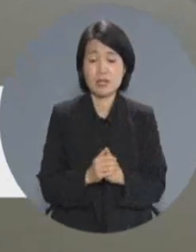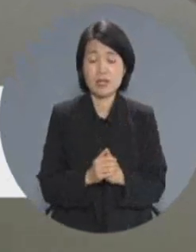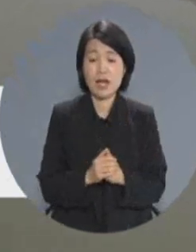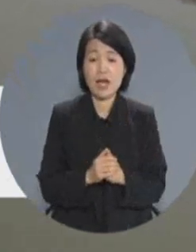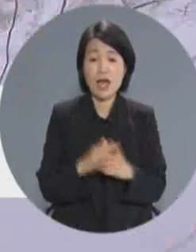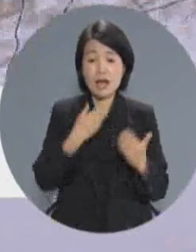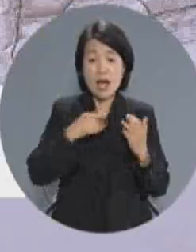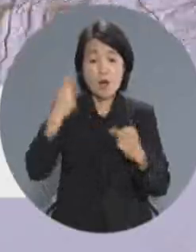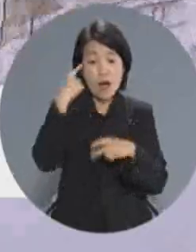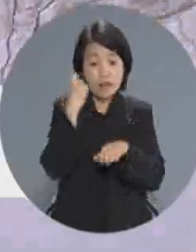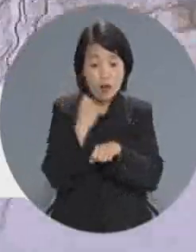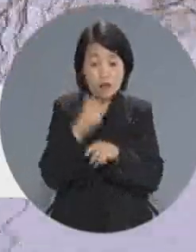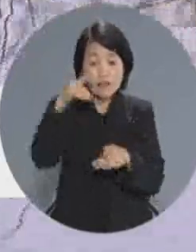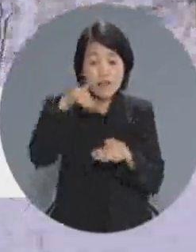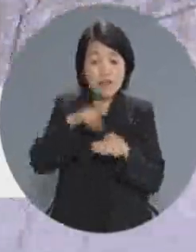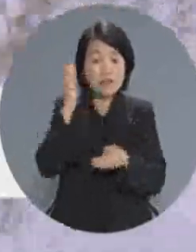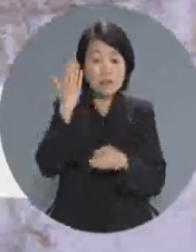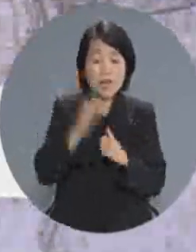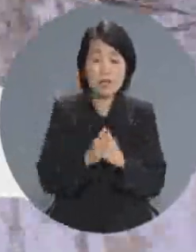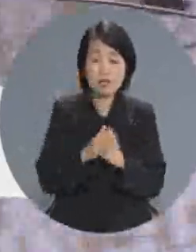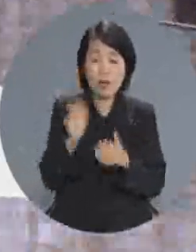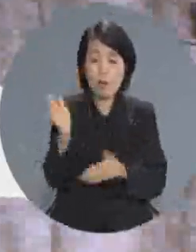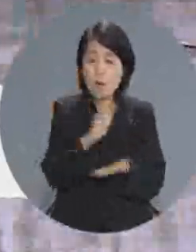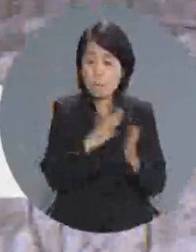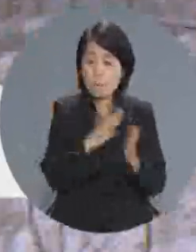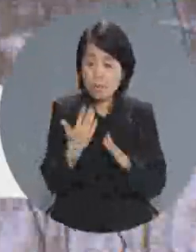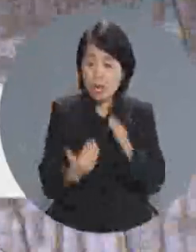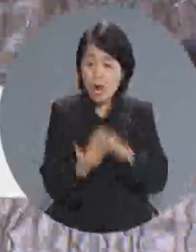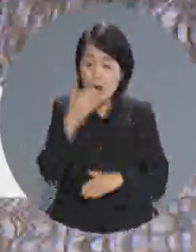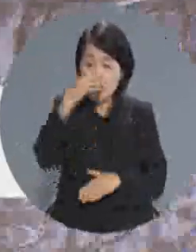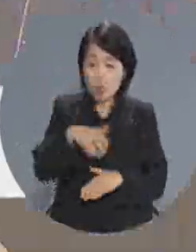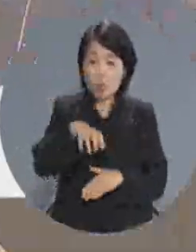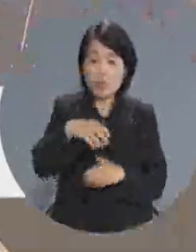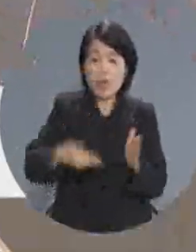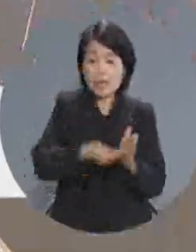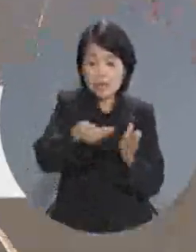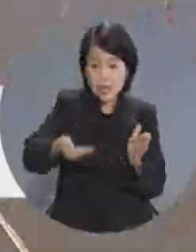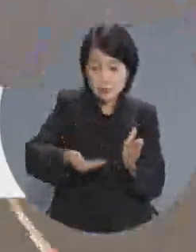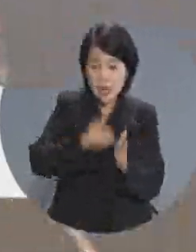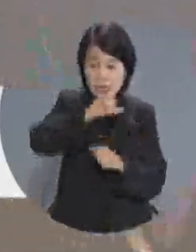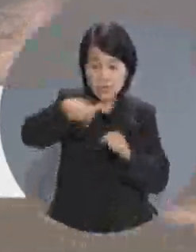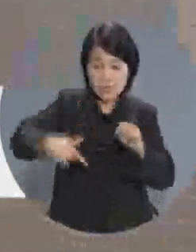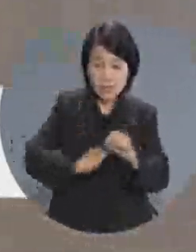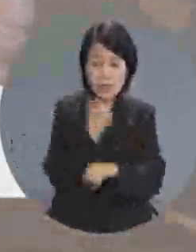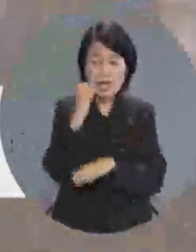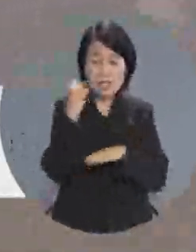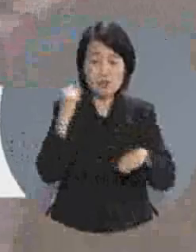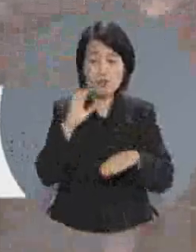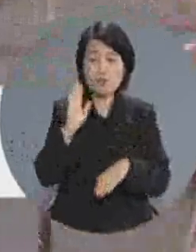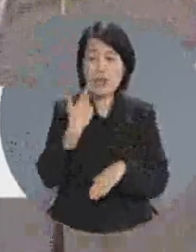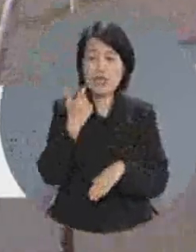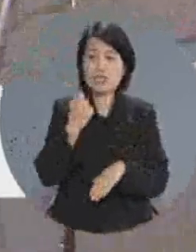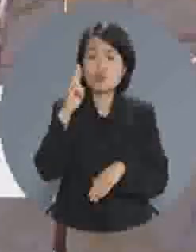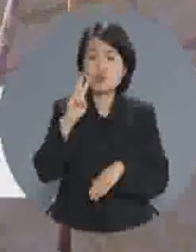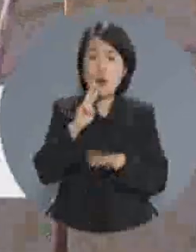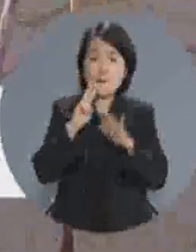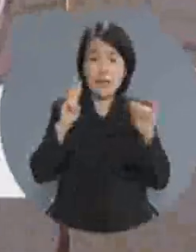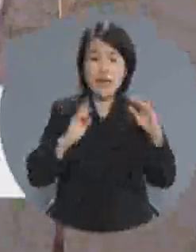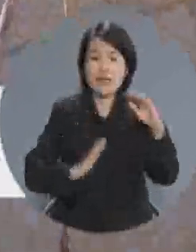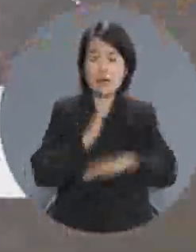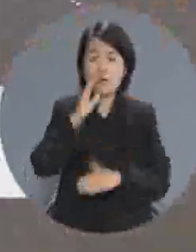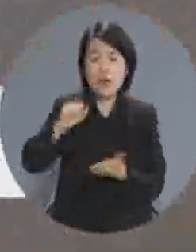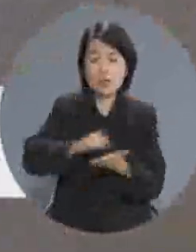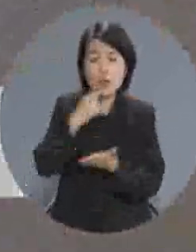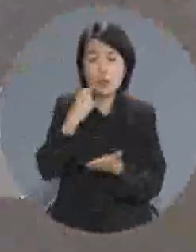강원대 어류연구센터는 최근 어류 집단 폐사가 발생한 고흥 해창만 일대에 기준치의 962배에 달하는